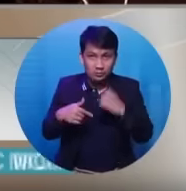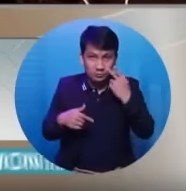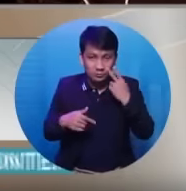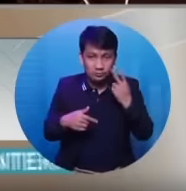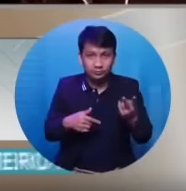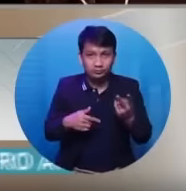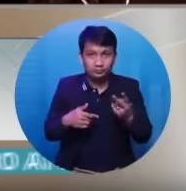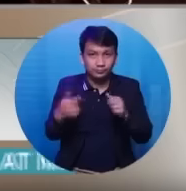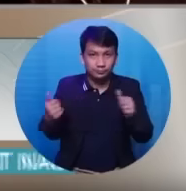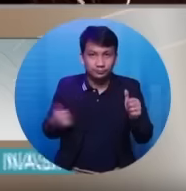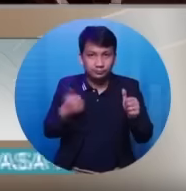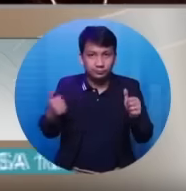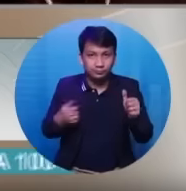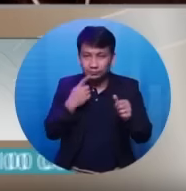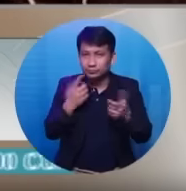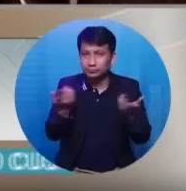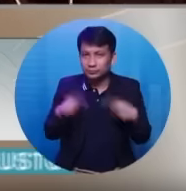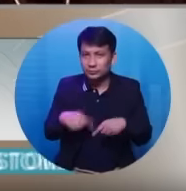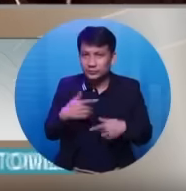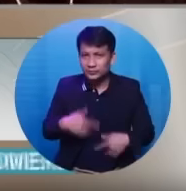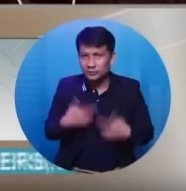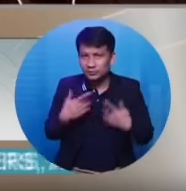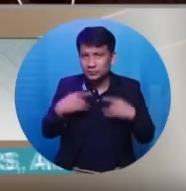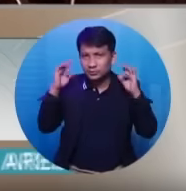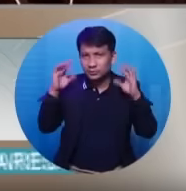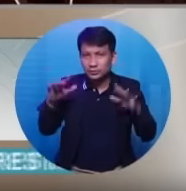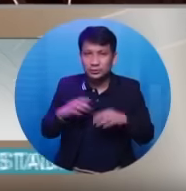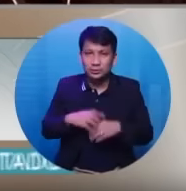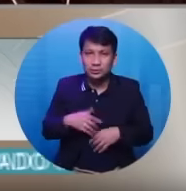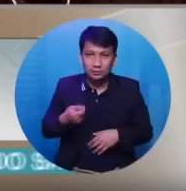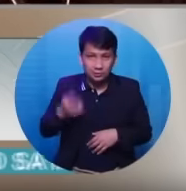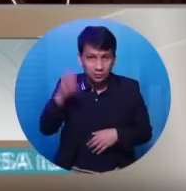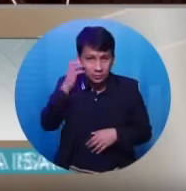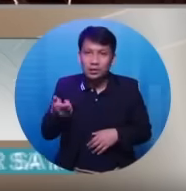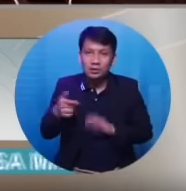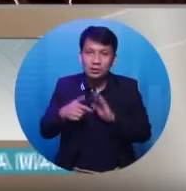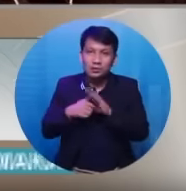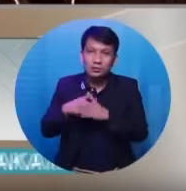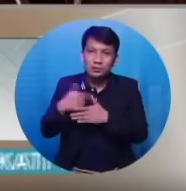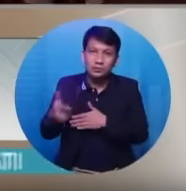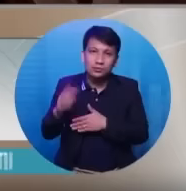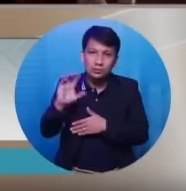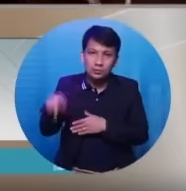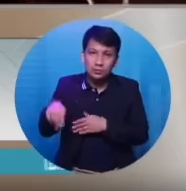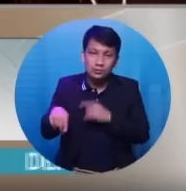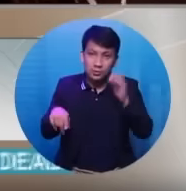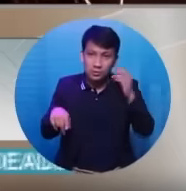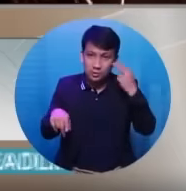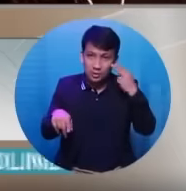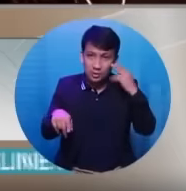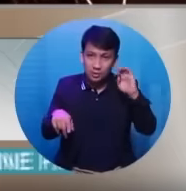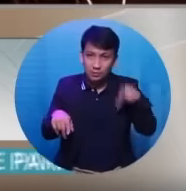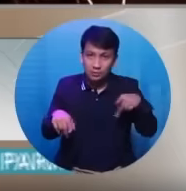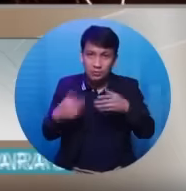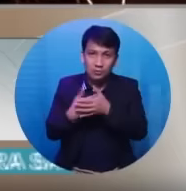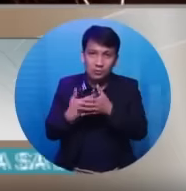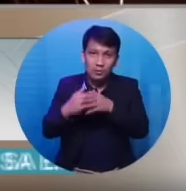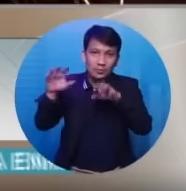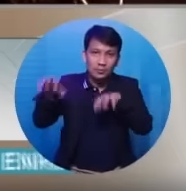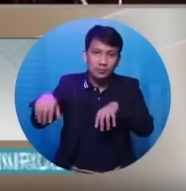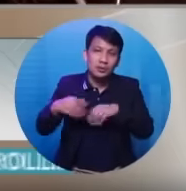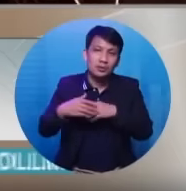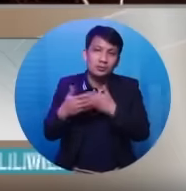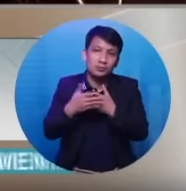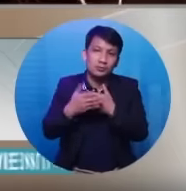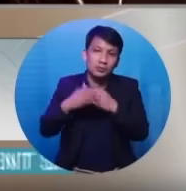mong nag-aalanganin po yung inyong sitwasyon, inyong buhay, agad-agad tawagan niyo po kami, tawagan niyo po yung cellphone ng hepe ng pinakamalapit na presinto.